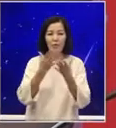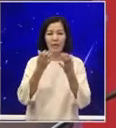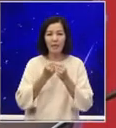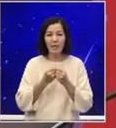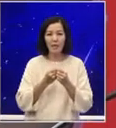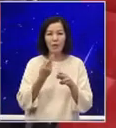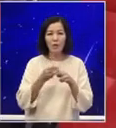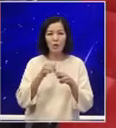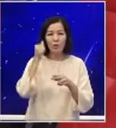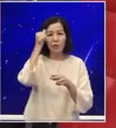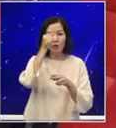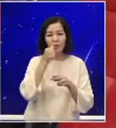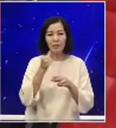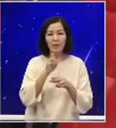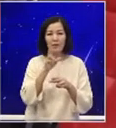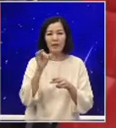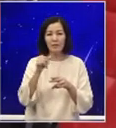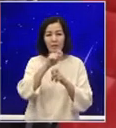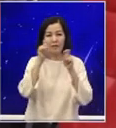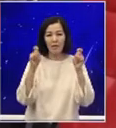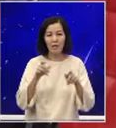осы жылдың қаңтарында іске қосылған.